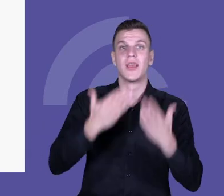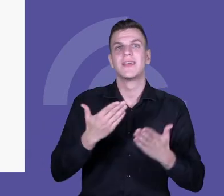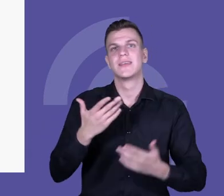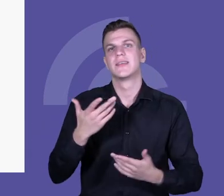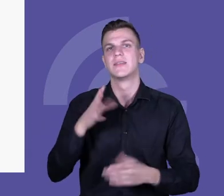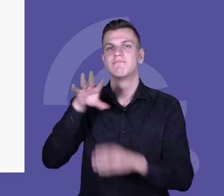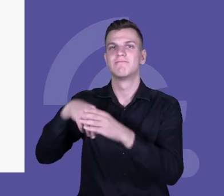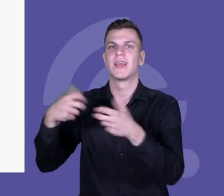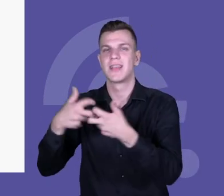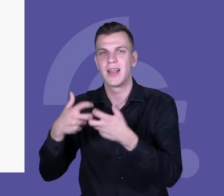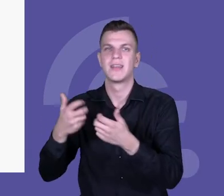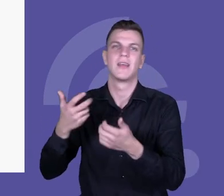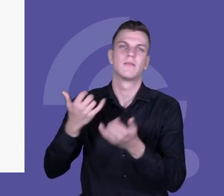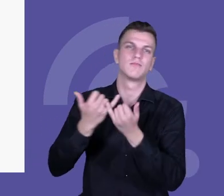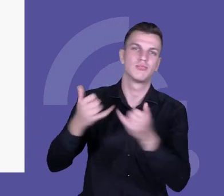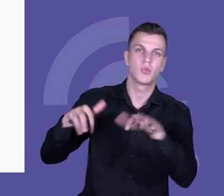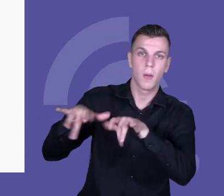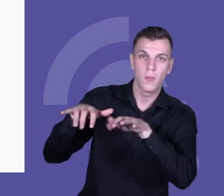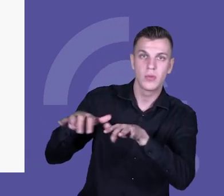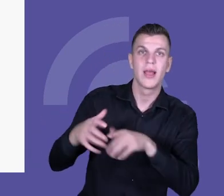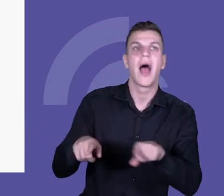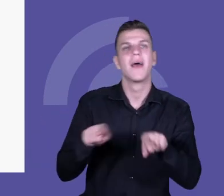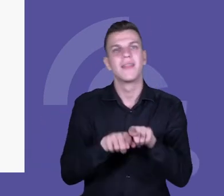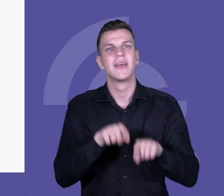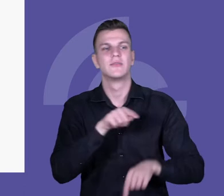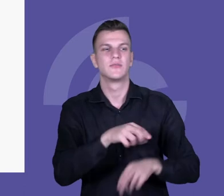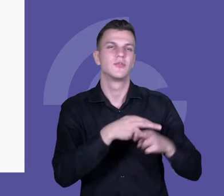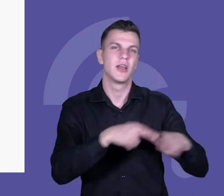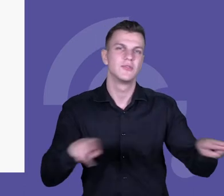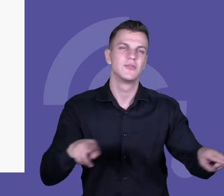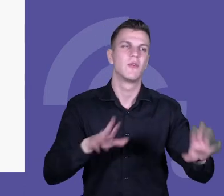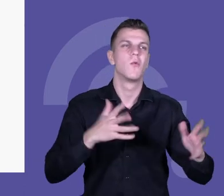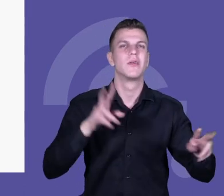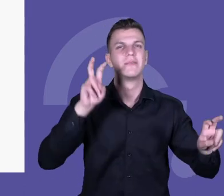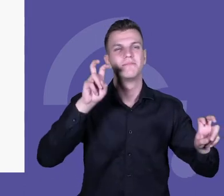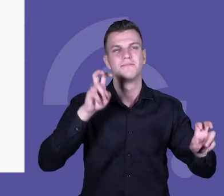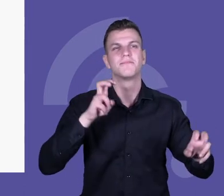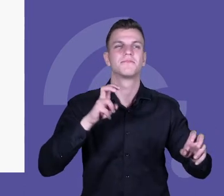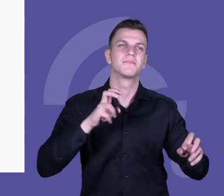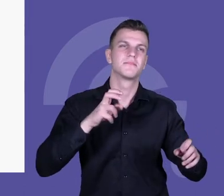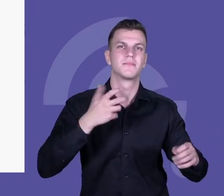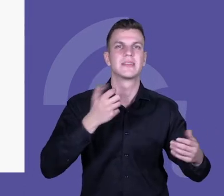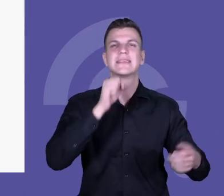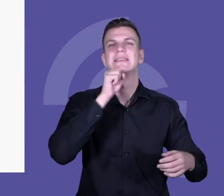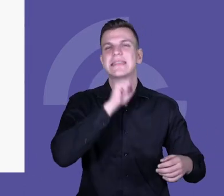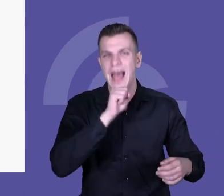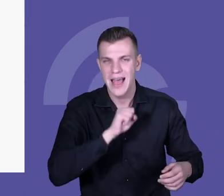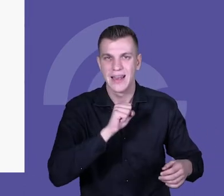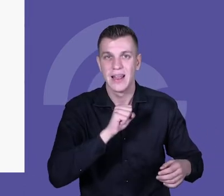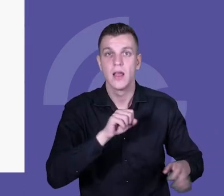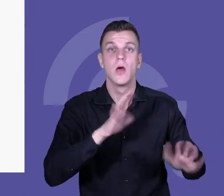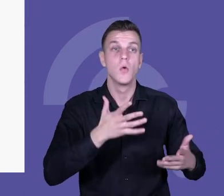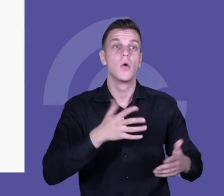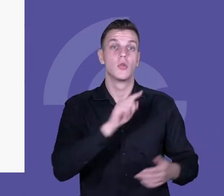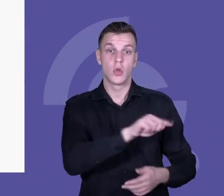za pośrednictwem narzędzi takich offline'owych, bardziej tradycyjnych, powinniśmy nauczycielom w tym